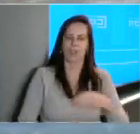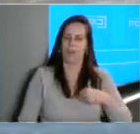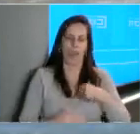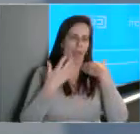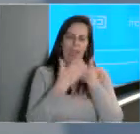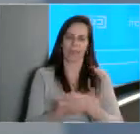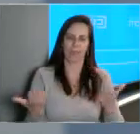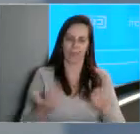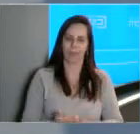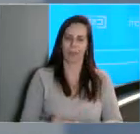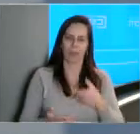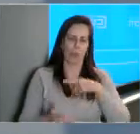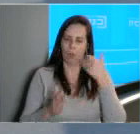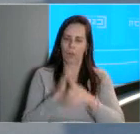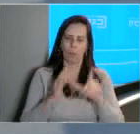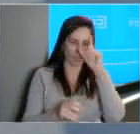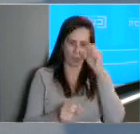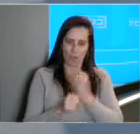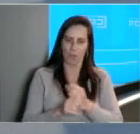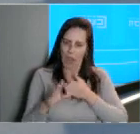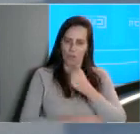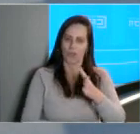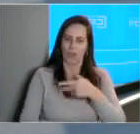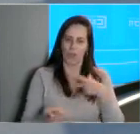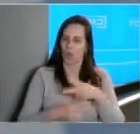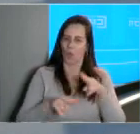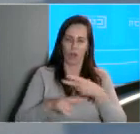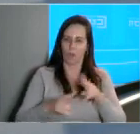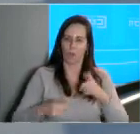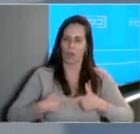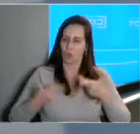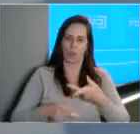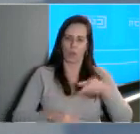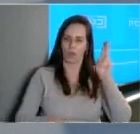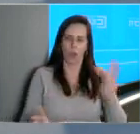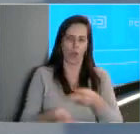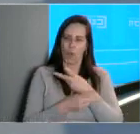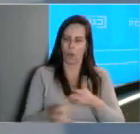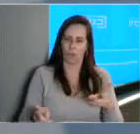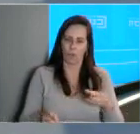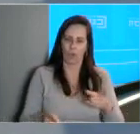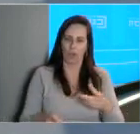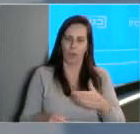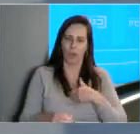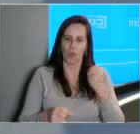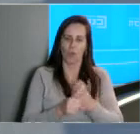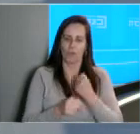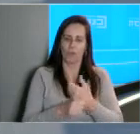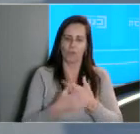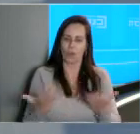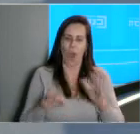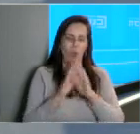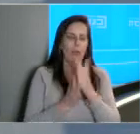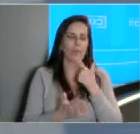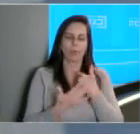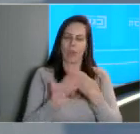حدا عم يرحم حدا والله نحن مالنا مفتين انا يعني مصرين ندخل لجوا يعني ان شاء الله لانه ما بنحسن نعيش هون يعني يعني